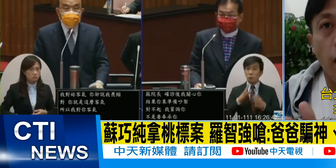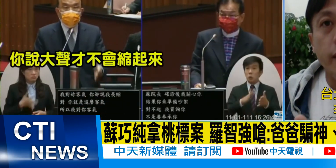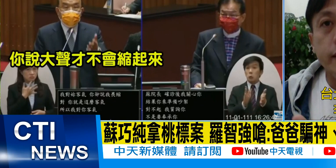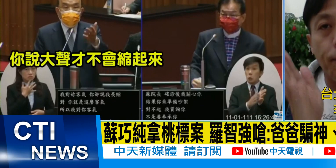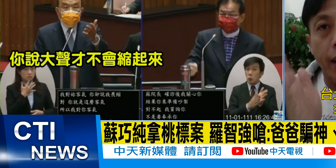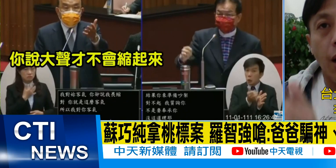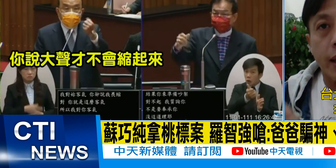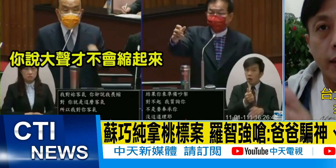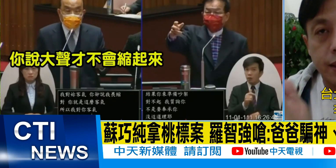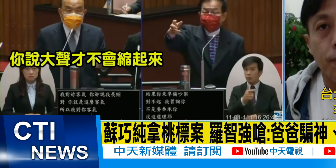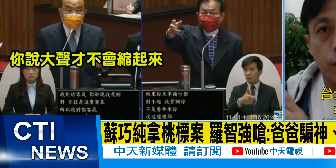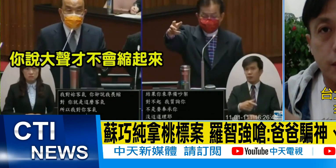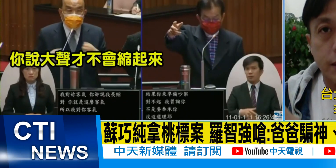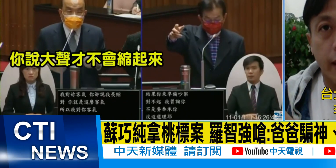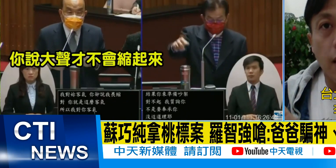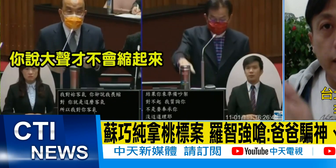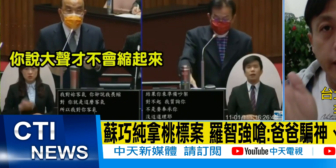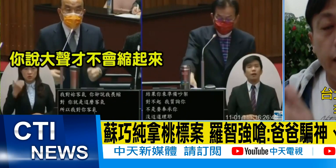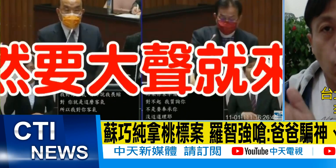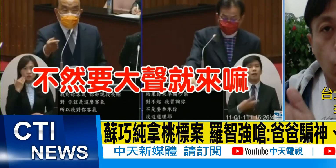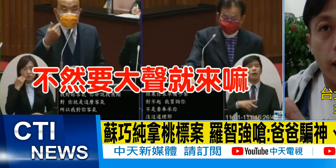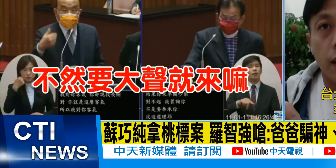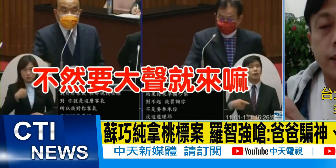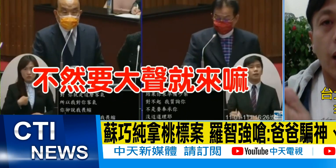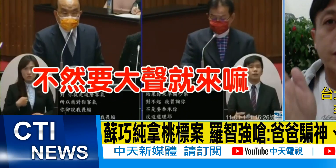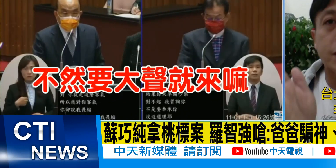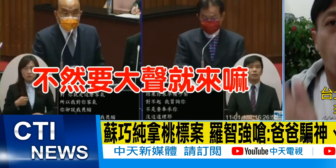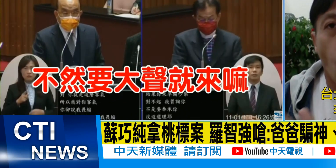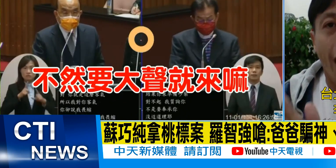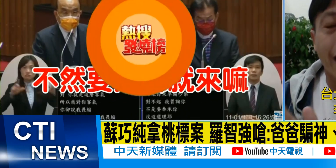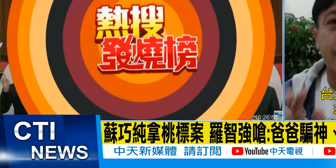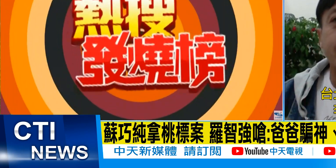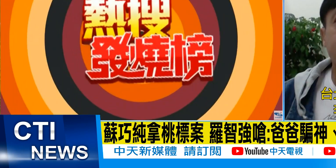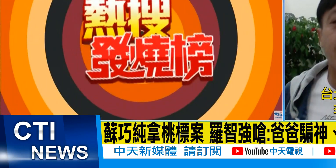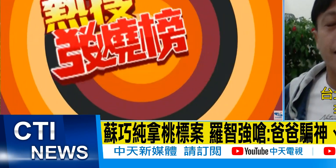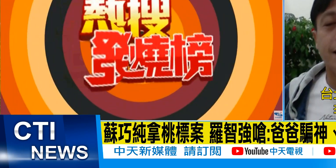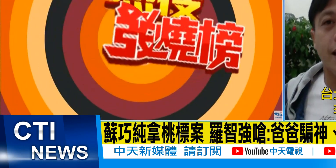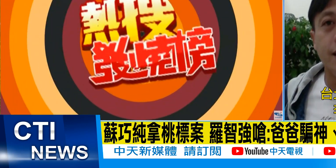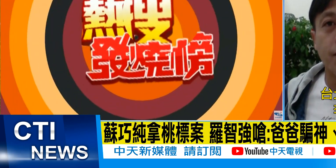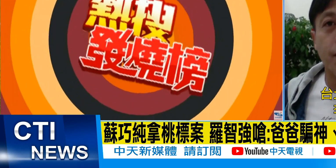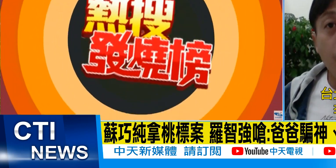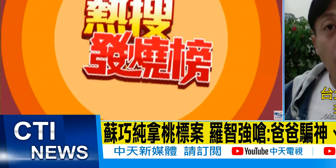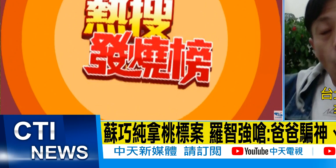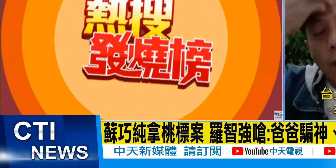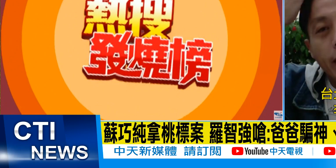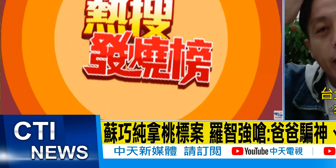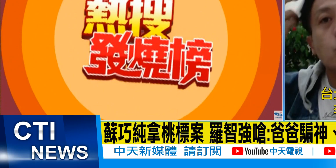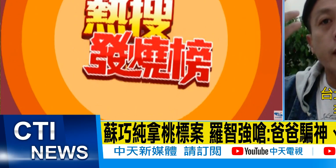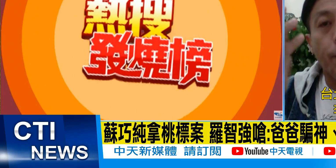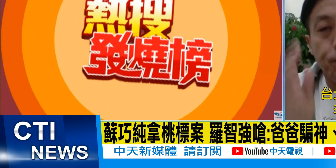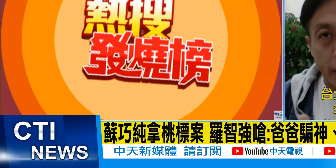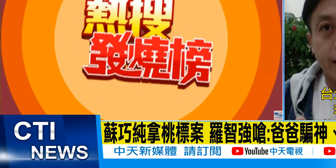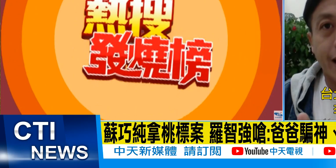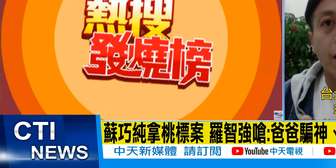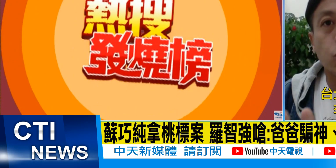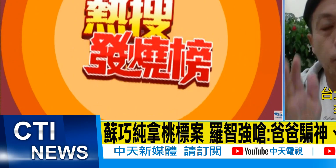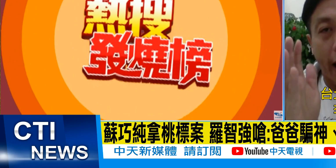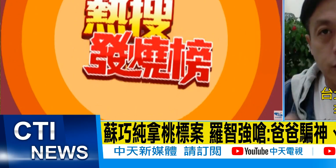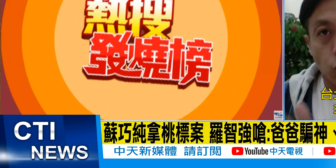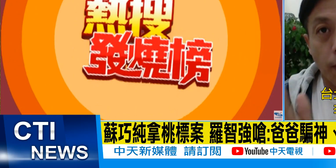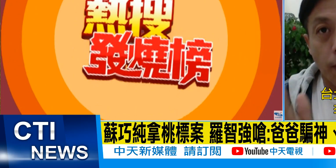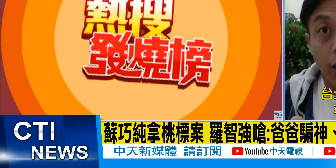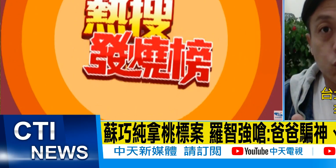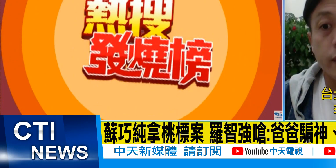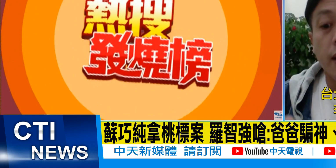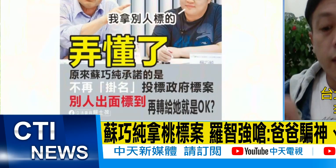于说你不要跟政府之间利益瓜葛，导致瓜田李下的嫌疑嘛？我不要说你比当初马